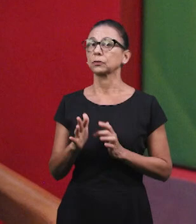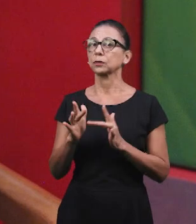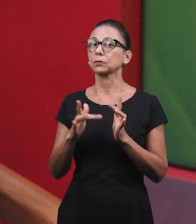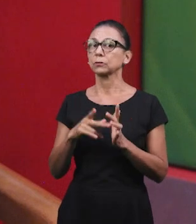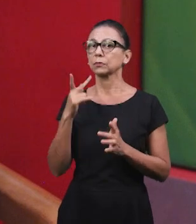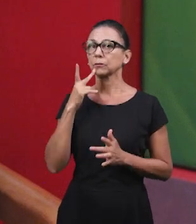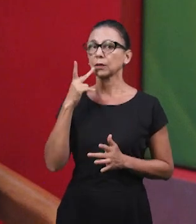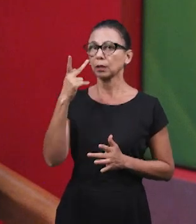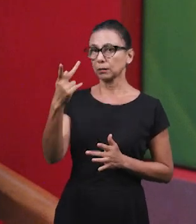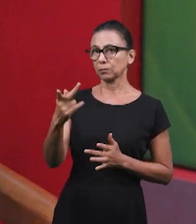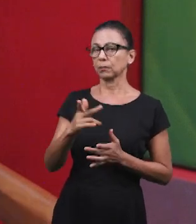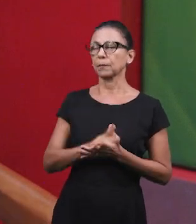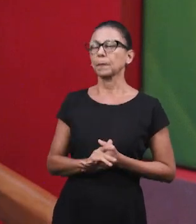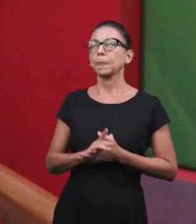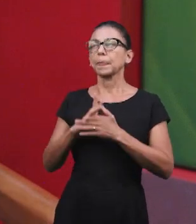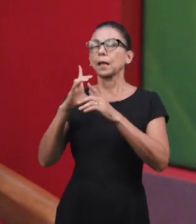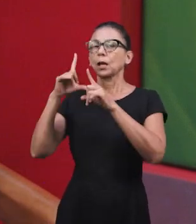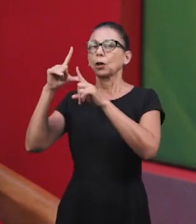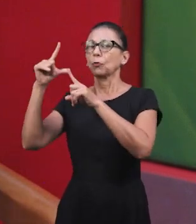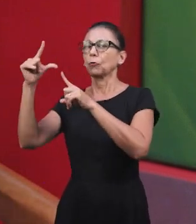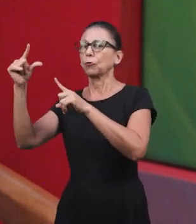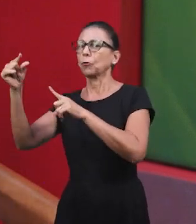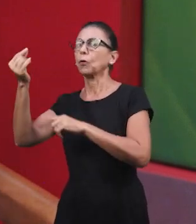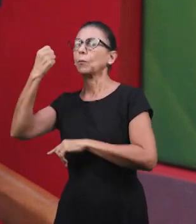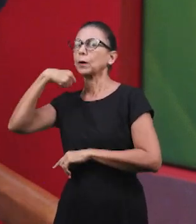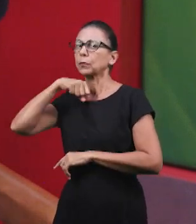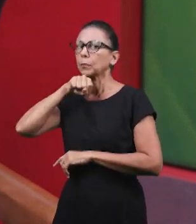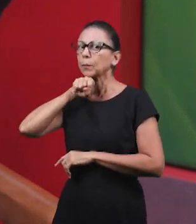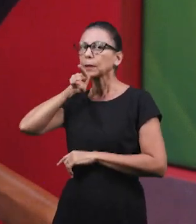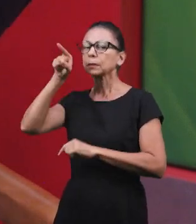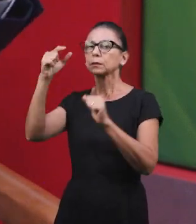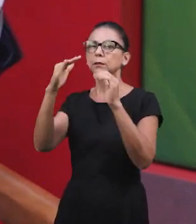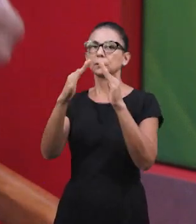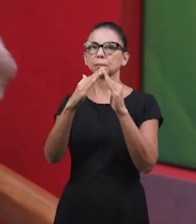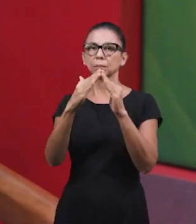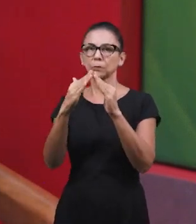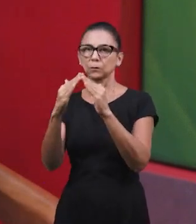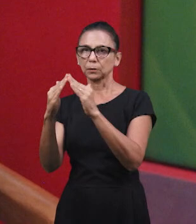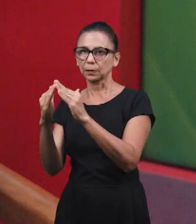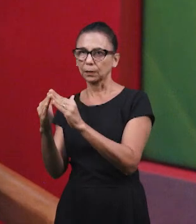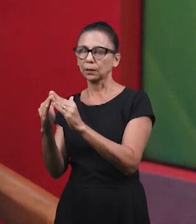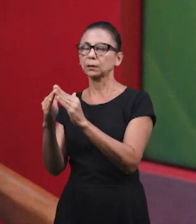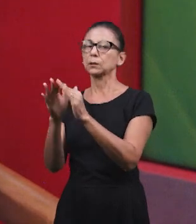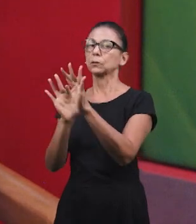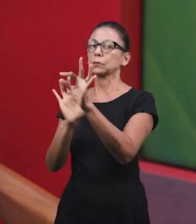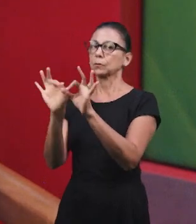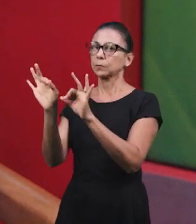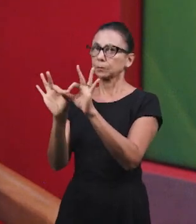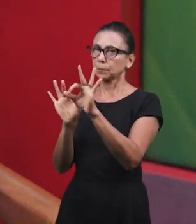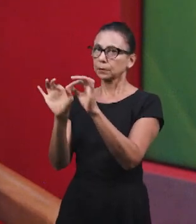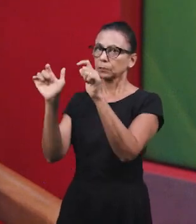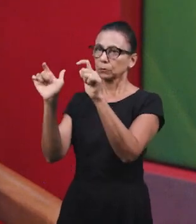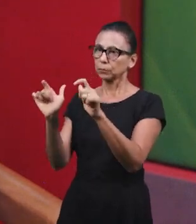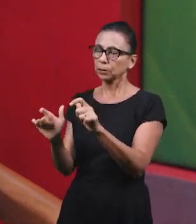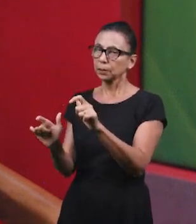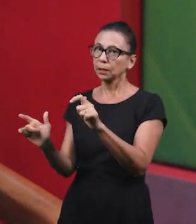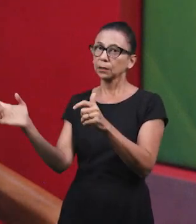mon Père, dans la maison de mon Père a beaucoup d'habitations, je vais vous préparer une place, et je reviendrai pour vous